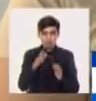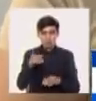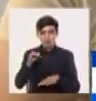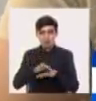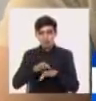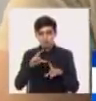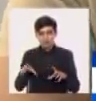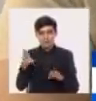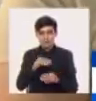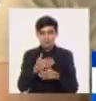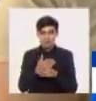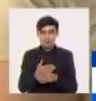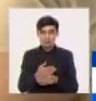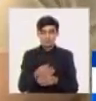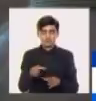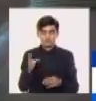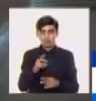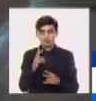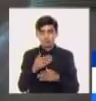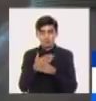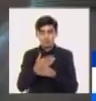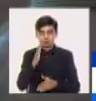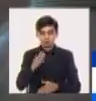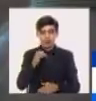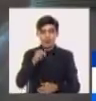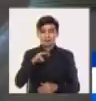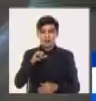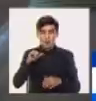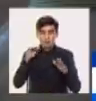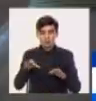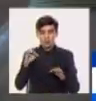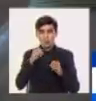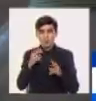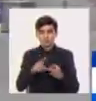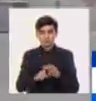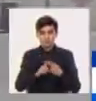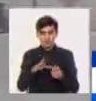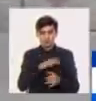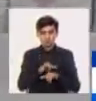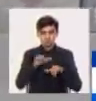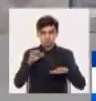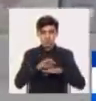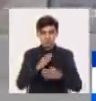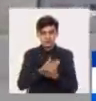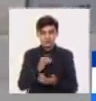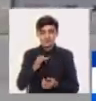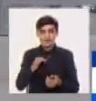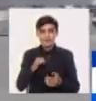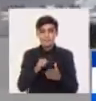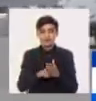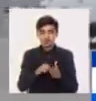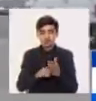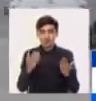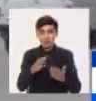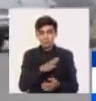науқастардың барлығына енді жағдайын кім жасайды? Ал Атыраудағы қауіпті дертті жұқтырғандар санының күрт өсуінің басты себебін аймақ басшылары